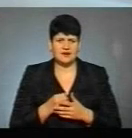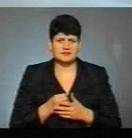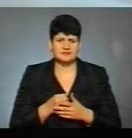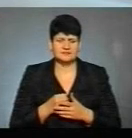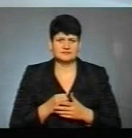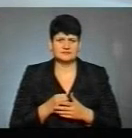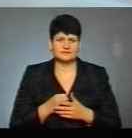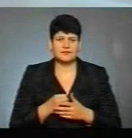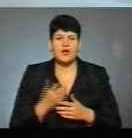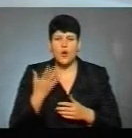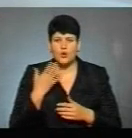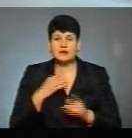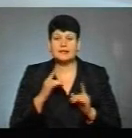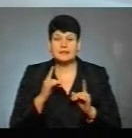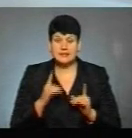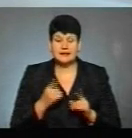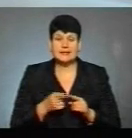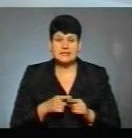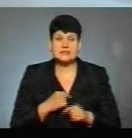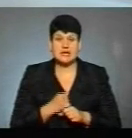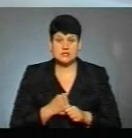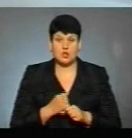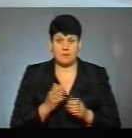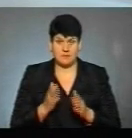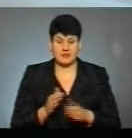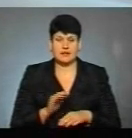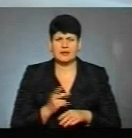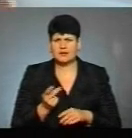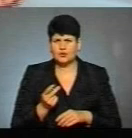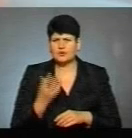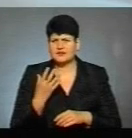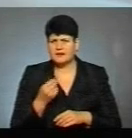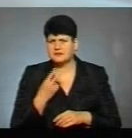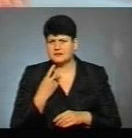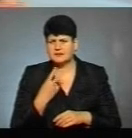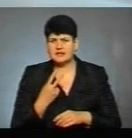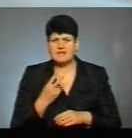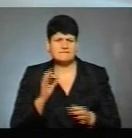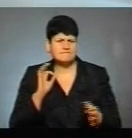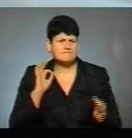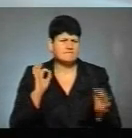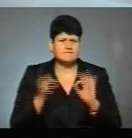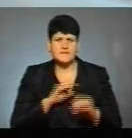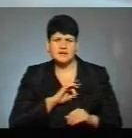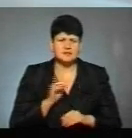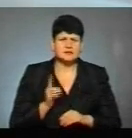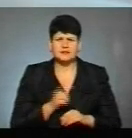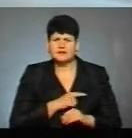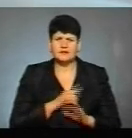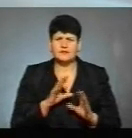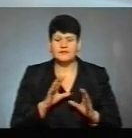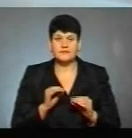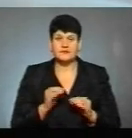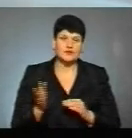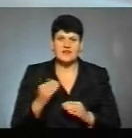приховати? Коли тільки ми зробили оце, і на другий день дивимося, такий резонанс, ми